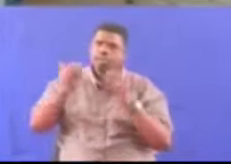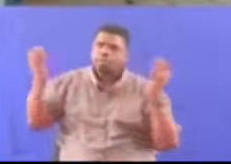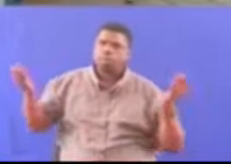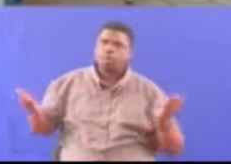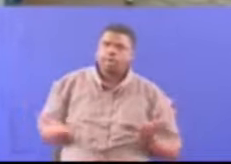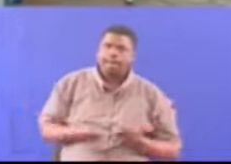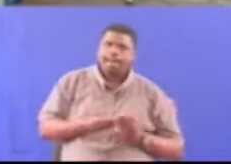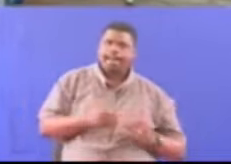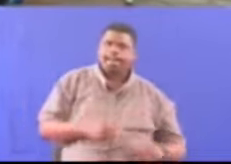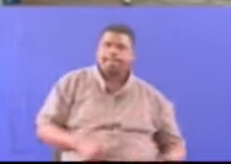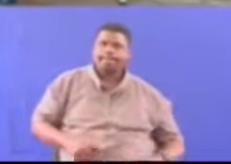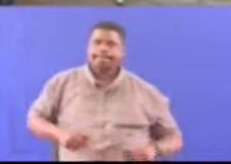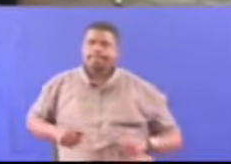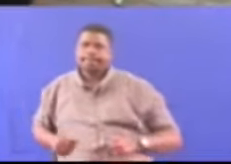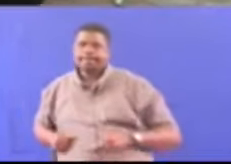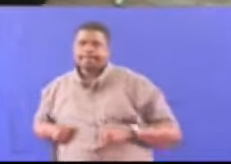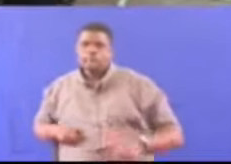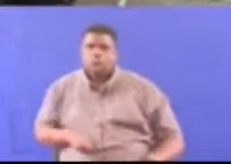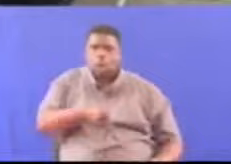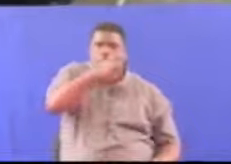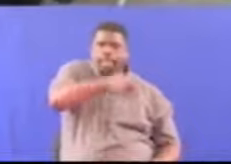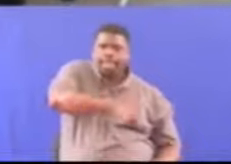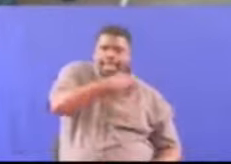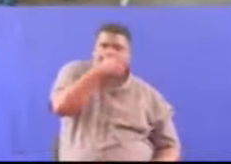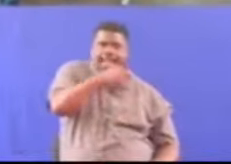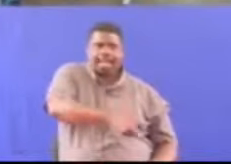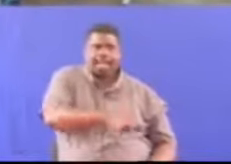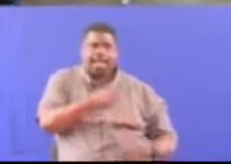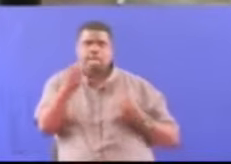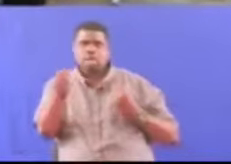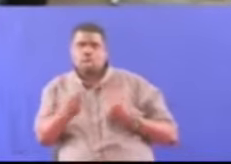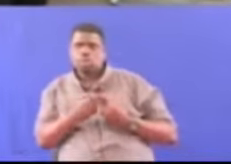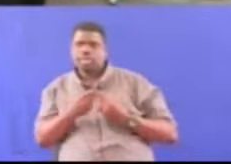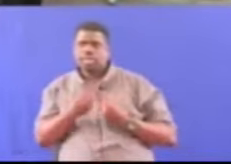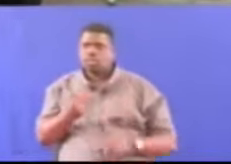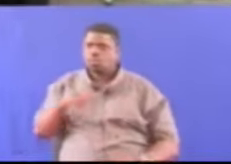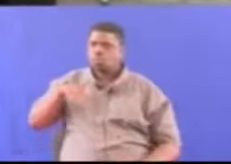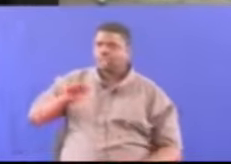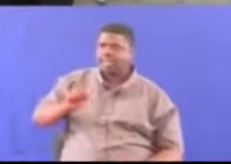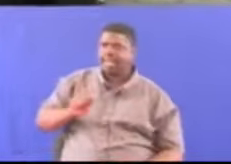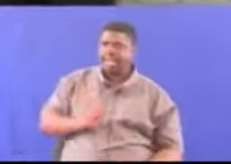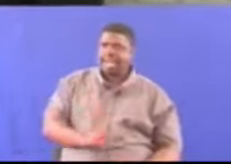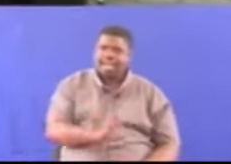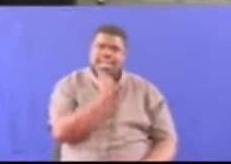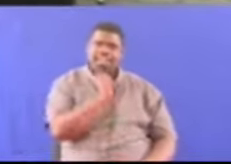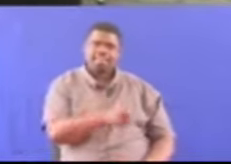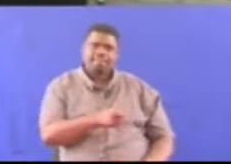Hongera sana Dr. Tulia na Spika wetu